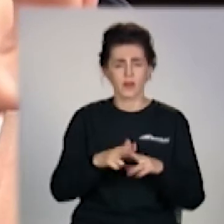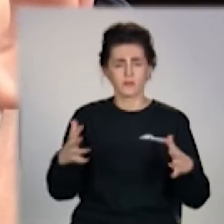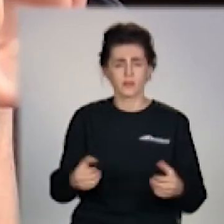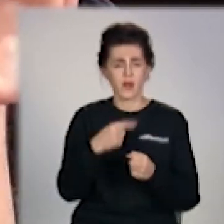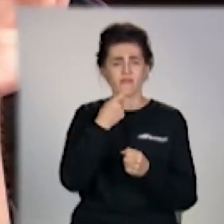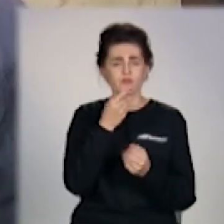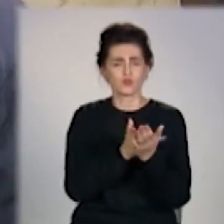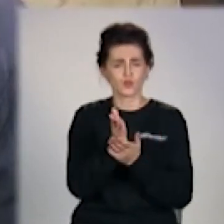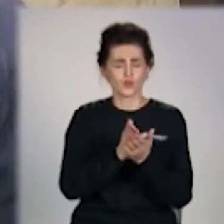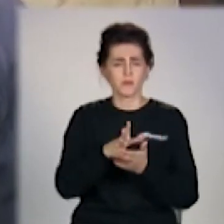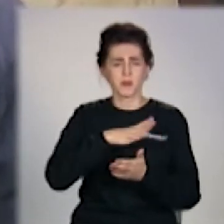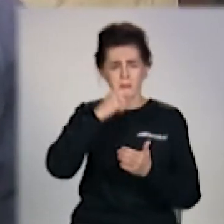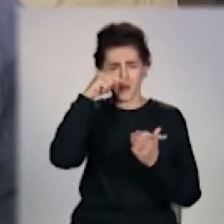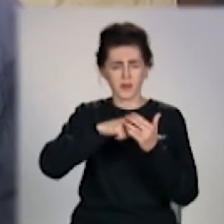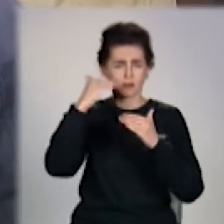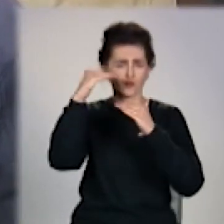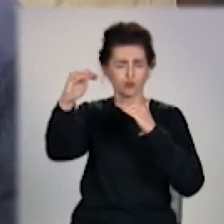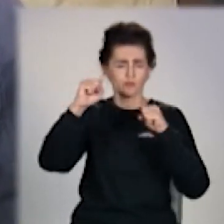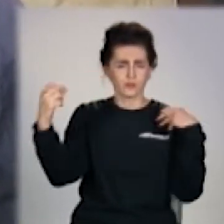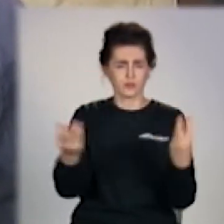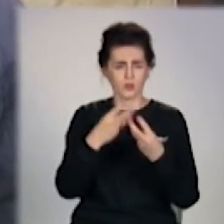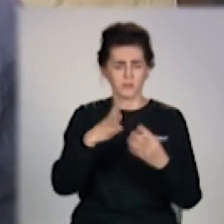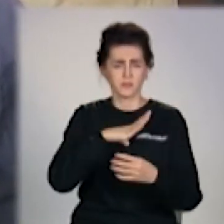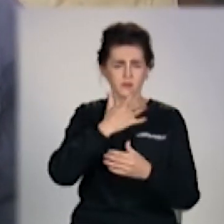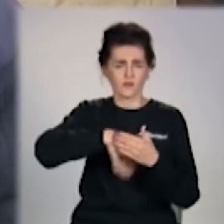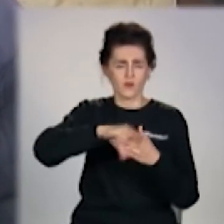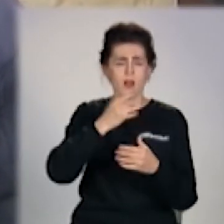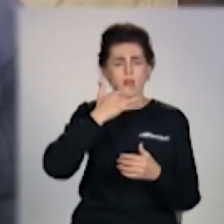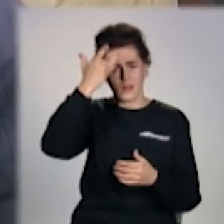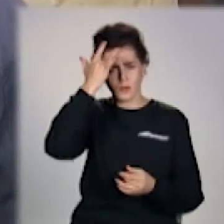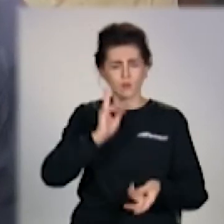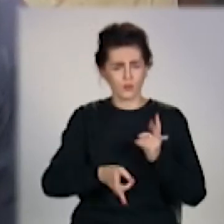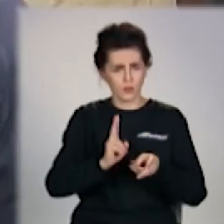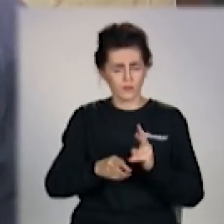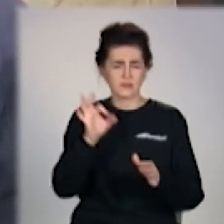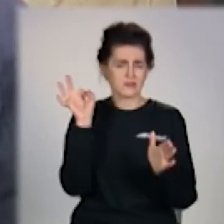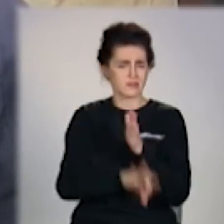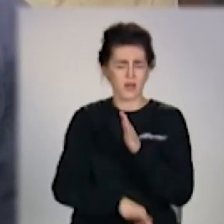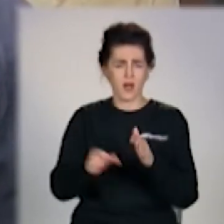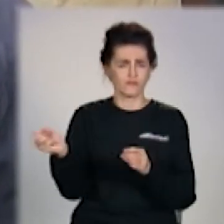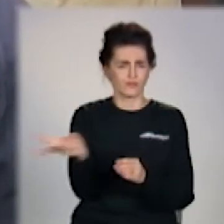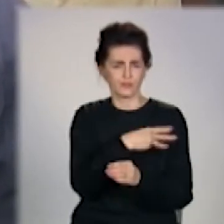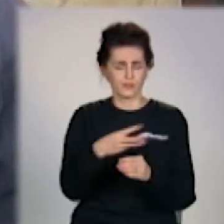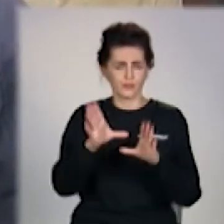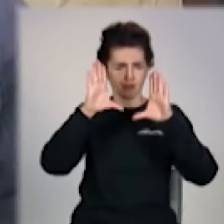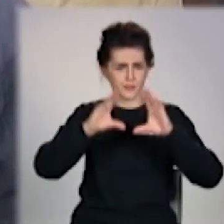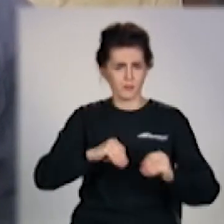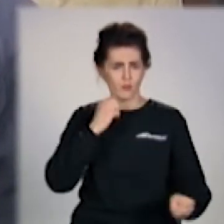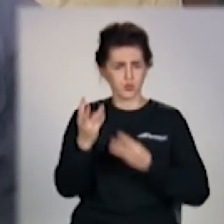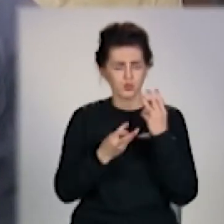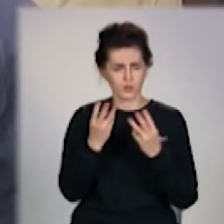горіння відбувається по крівлі будинку. Також вогнем була охоплена літня кухня. Вогнеборці негайно приступили до гасіння